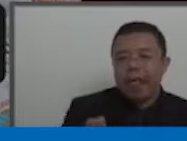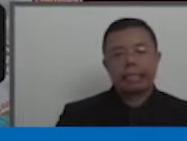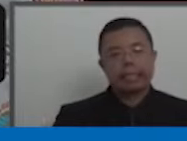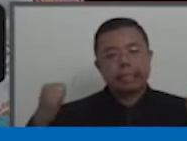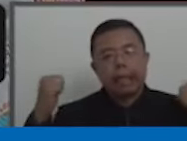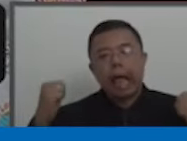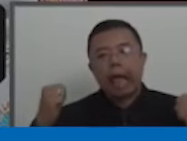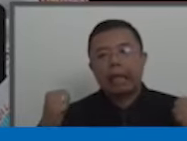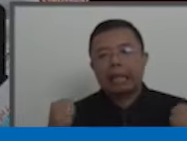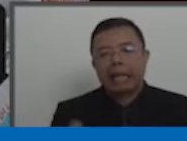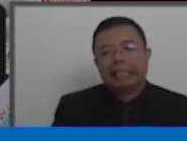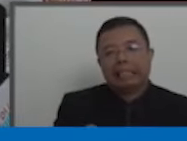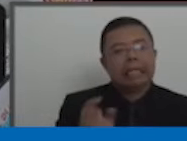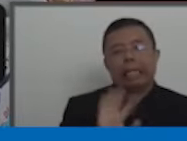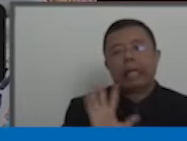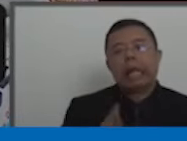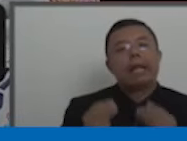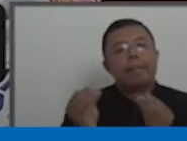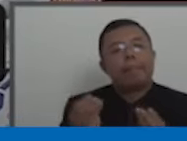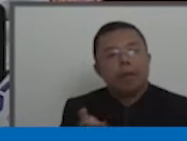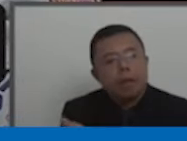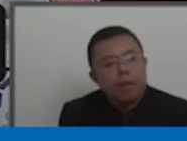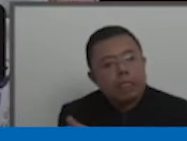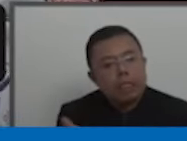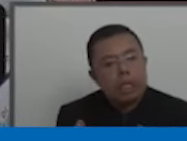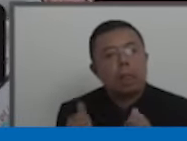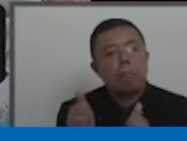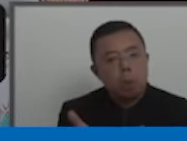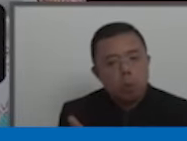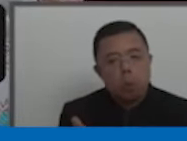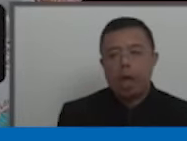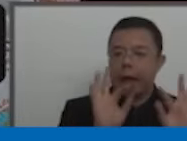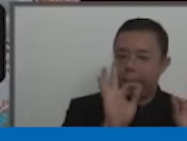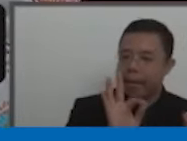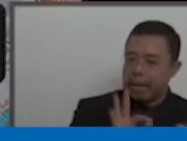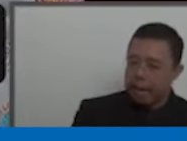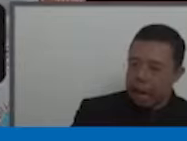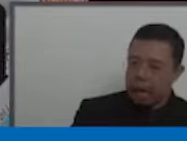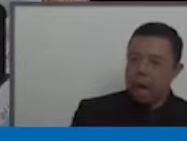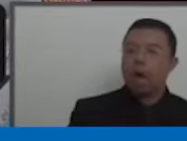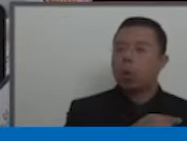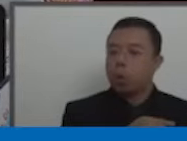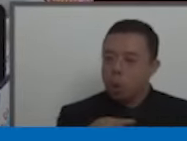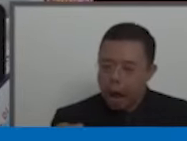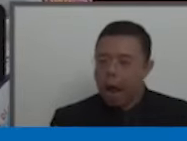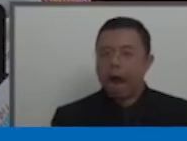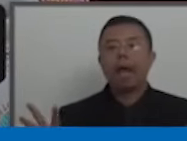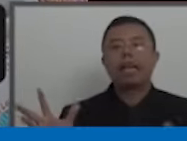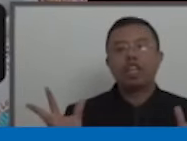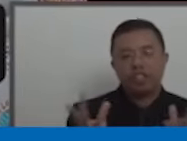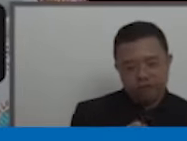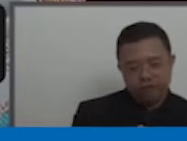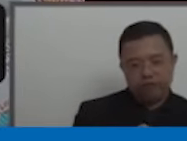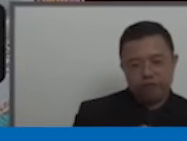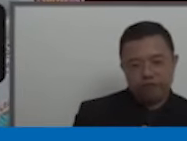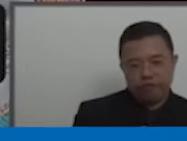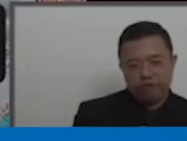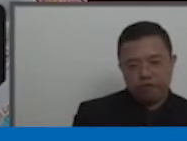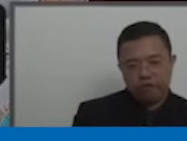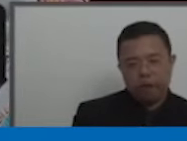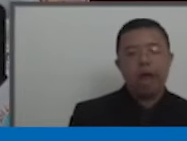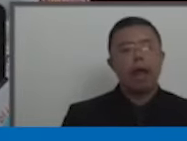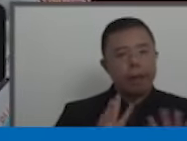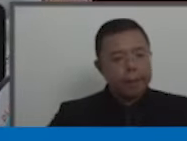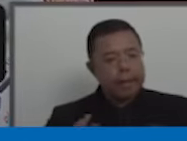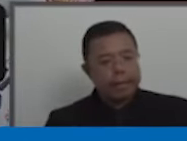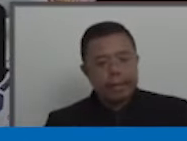yang tidak terpenuhi mulai dari pendidikan yang tidak inklusi lapangan kerja yang